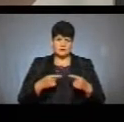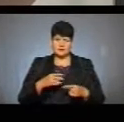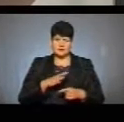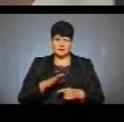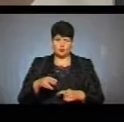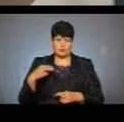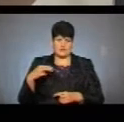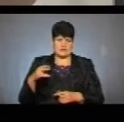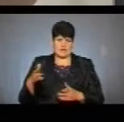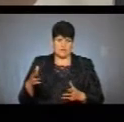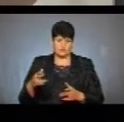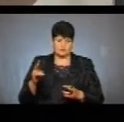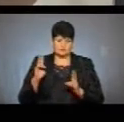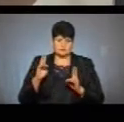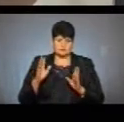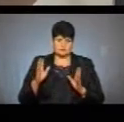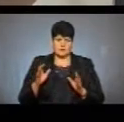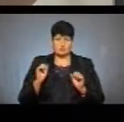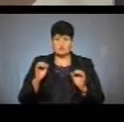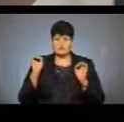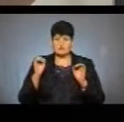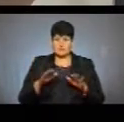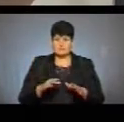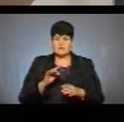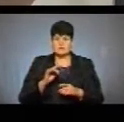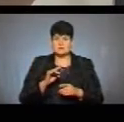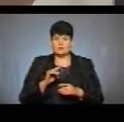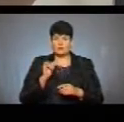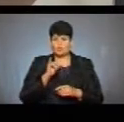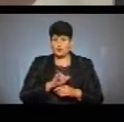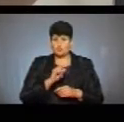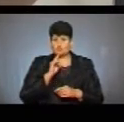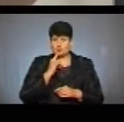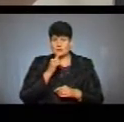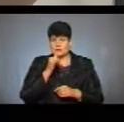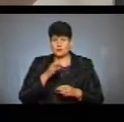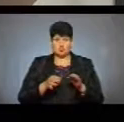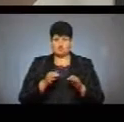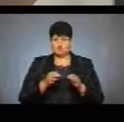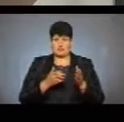так? Можливо, на нього звалилися певні якісь труднощі, я також не можу судити.